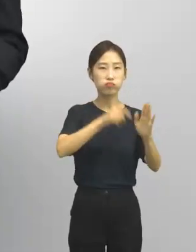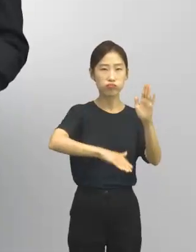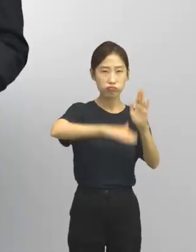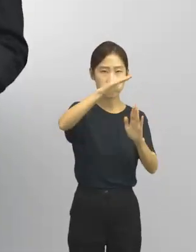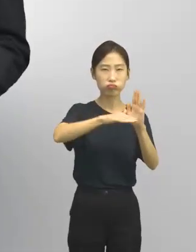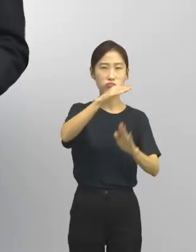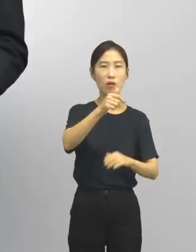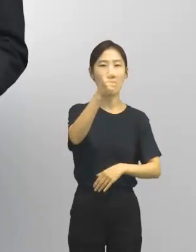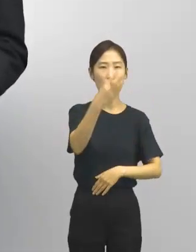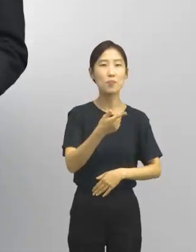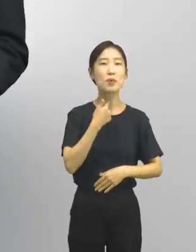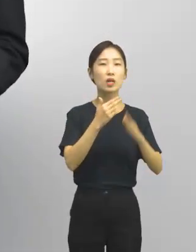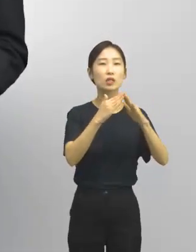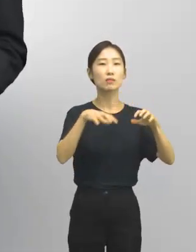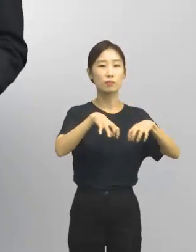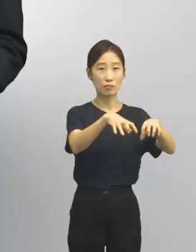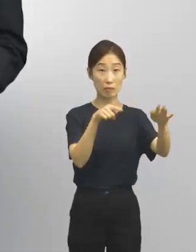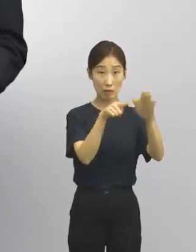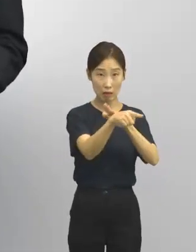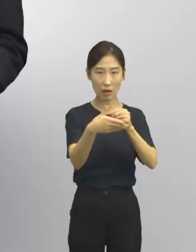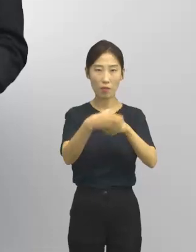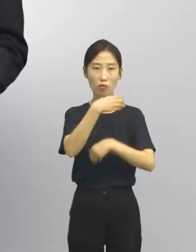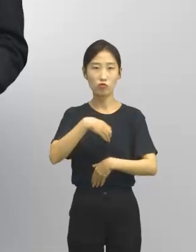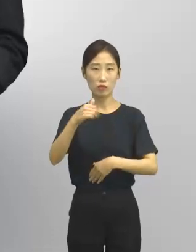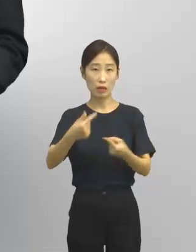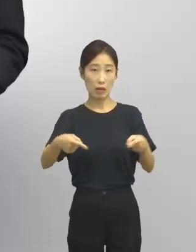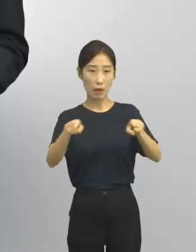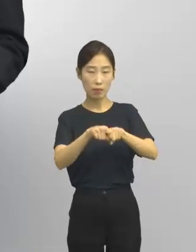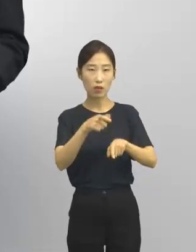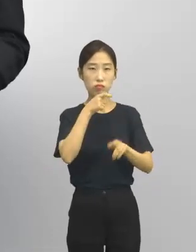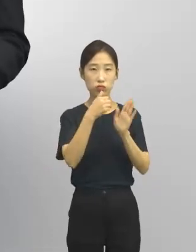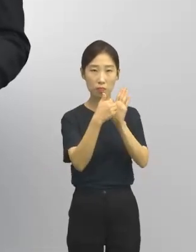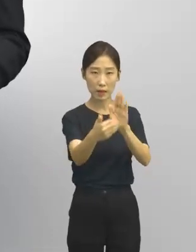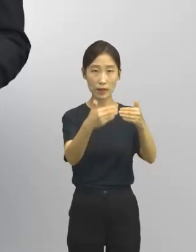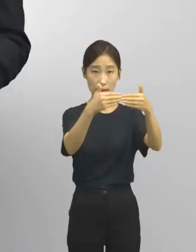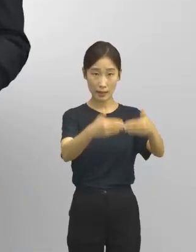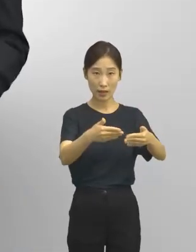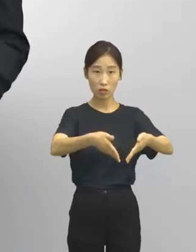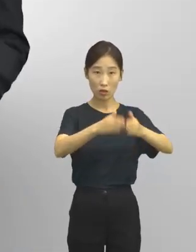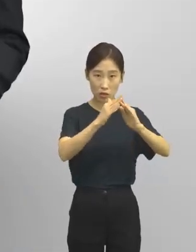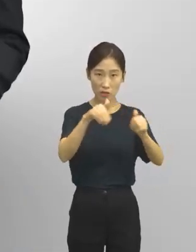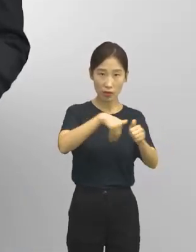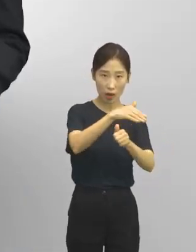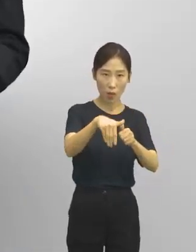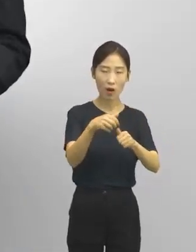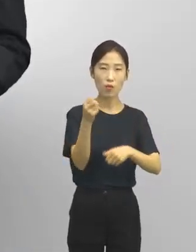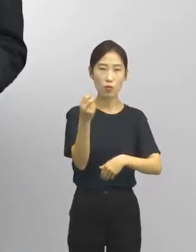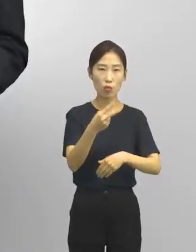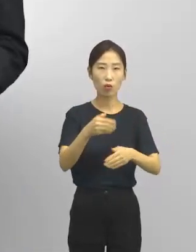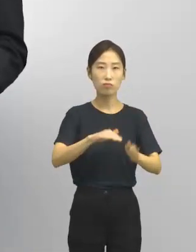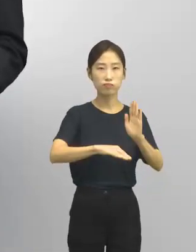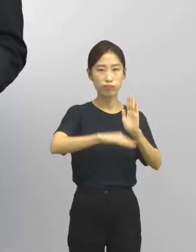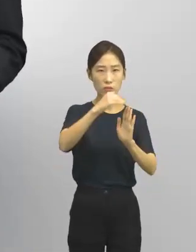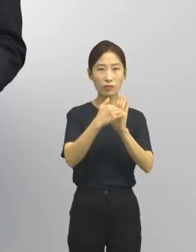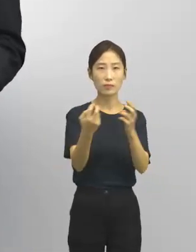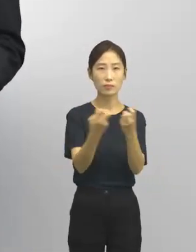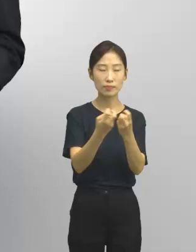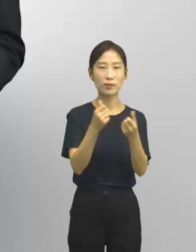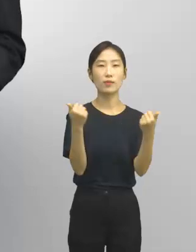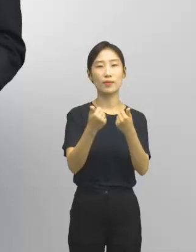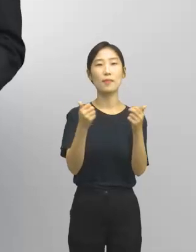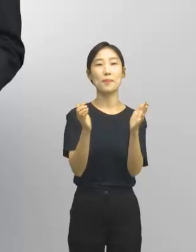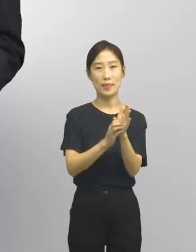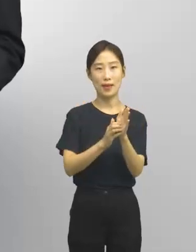침수취약주택가를 현장 방문한 건데요. 박강수 마포구청장과 함께 투명 물막이판 설치 현황과 침수 방지 대책 등을